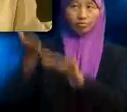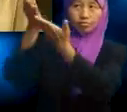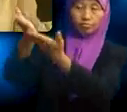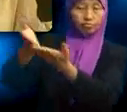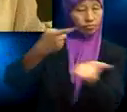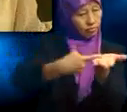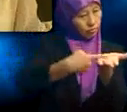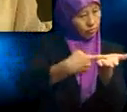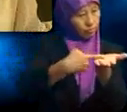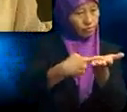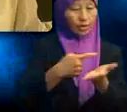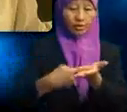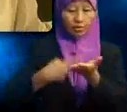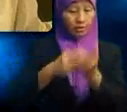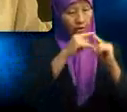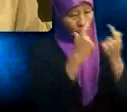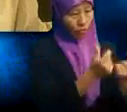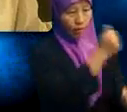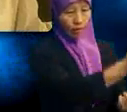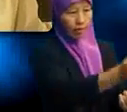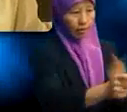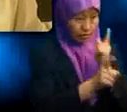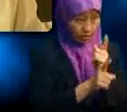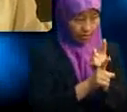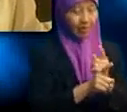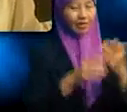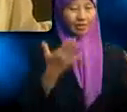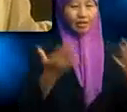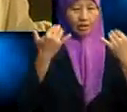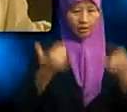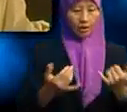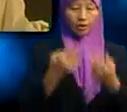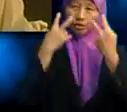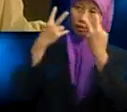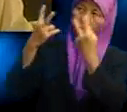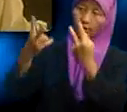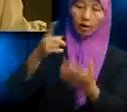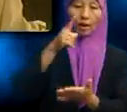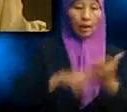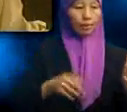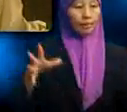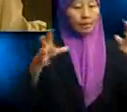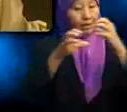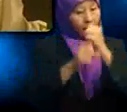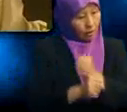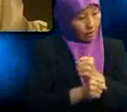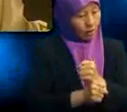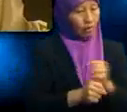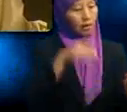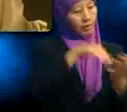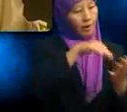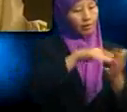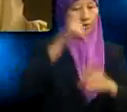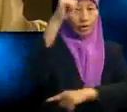bentangkan hasil perbincangan kumpulan masing-masing. Baik, sekarang kita lihat apakah kesimpulan daripada pelajaran